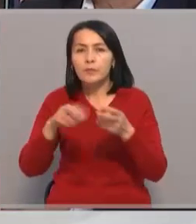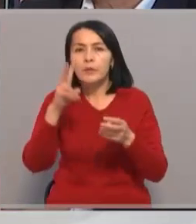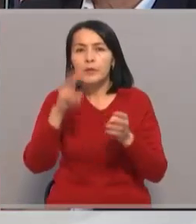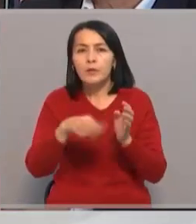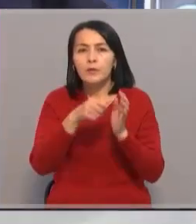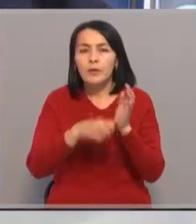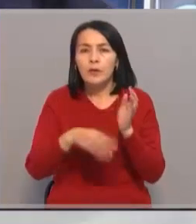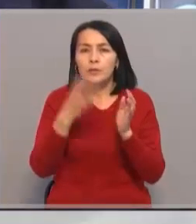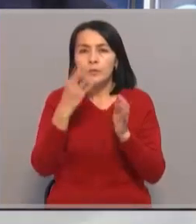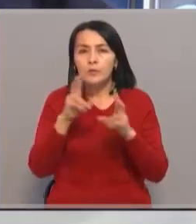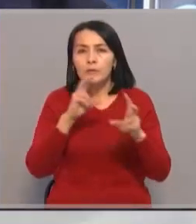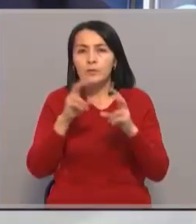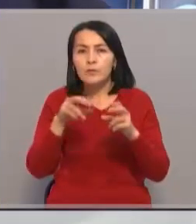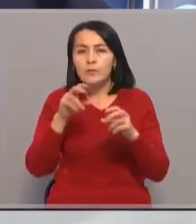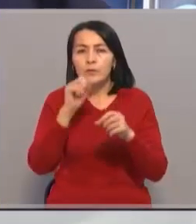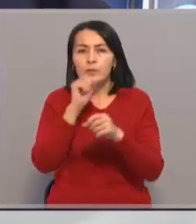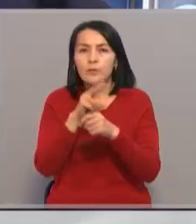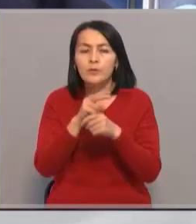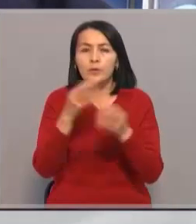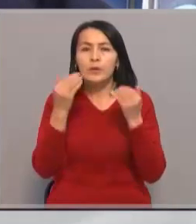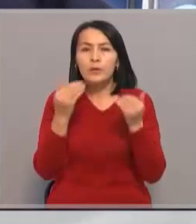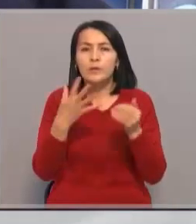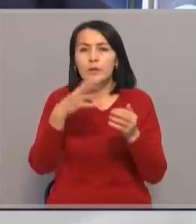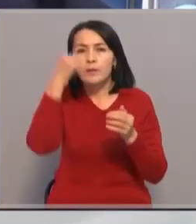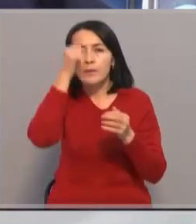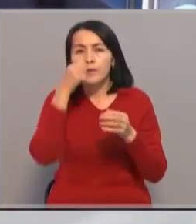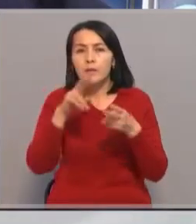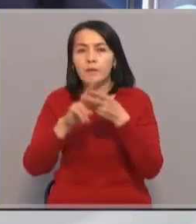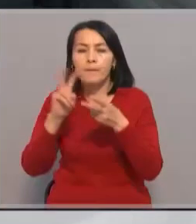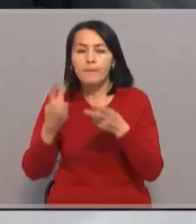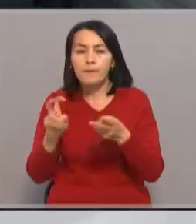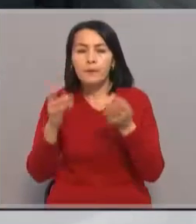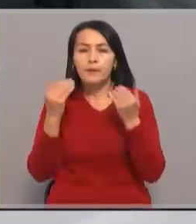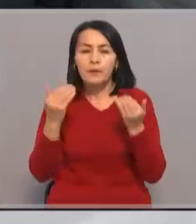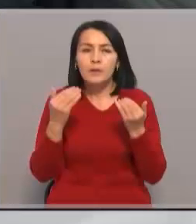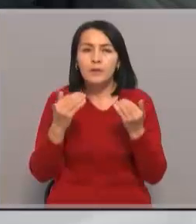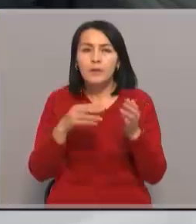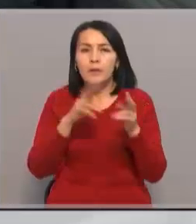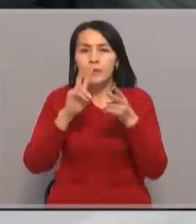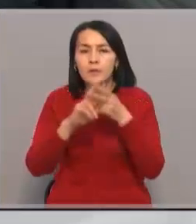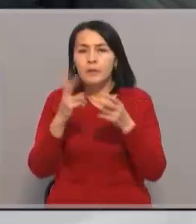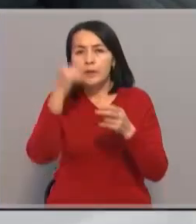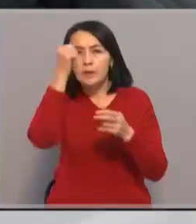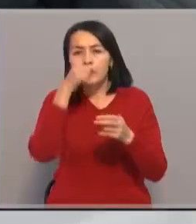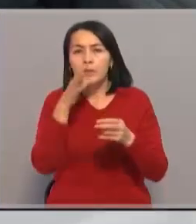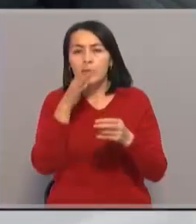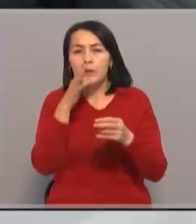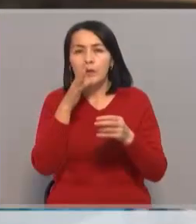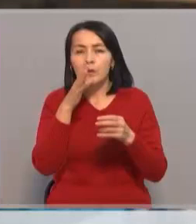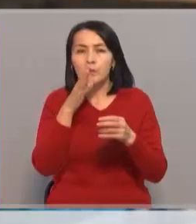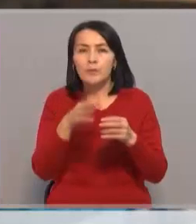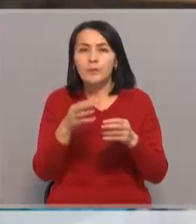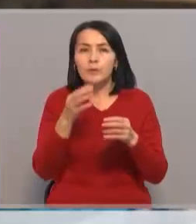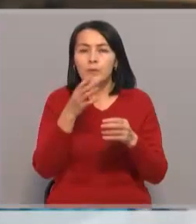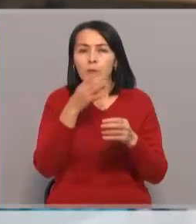264 студент оқудан шығарылған. Кейіпкеріміз де 5 жылға бас бостандығынан айырылған. Темірторда 2 жылға жуық уақыт болып,